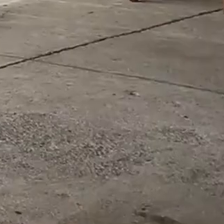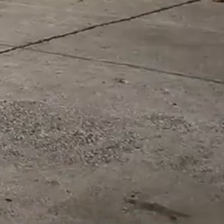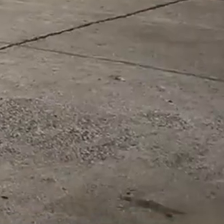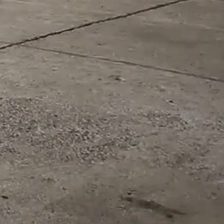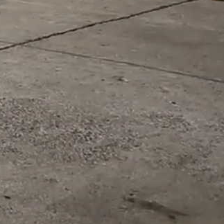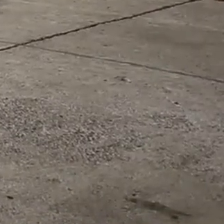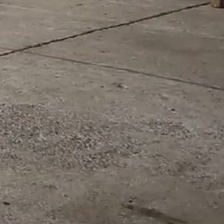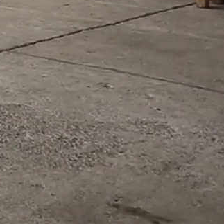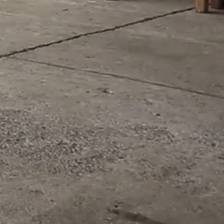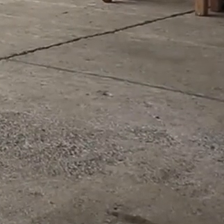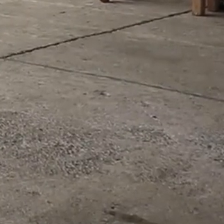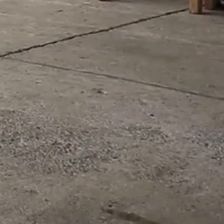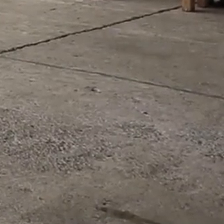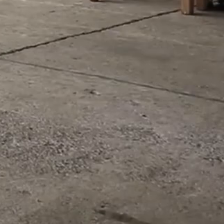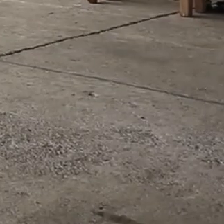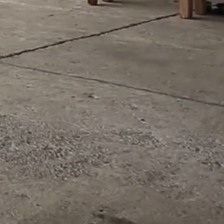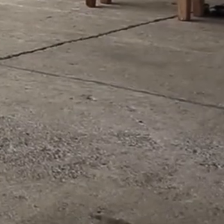kawayan.